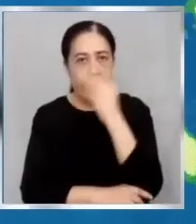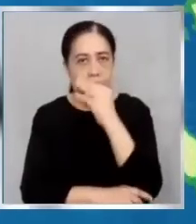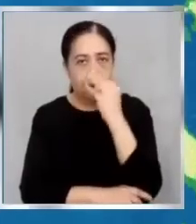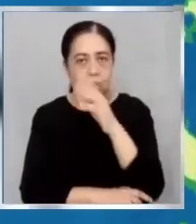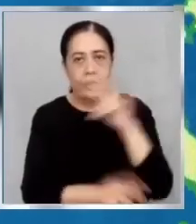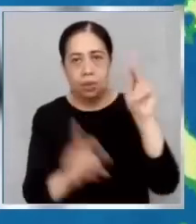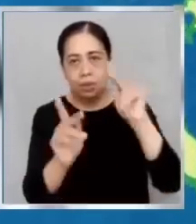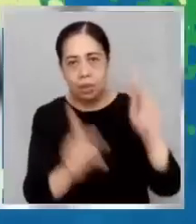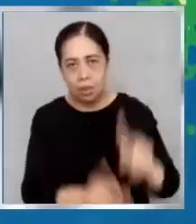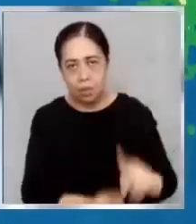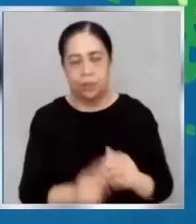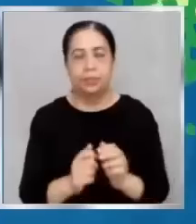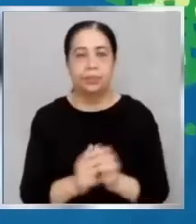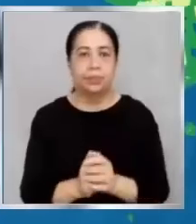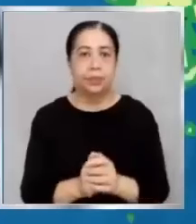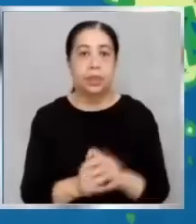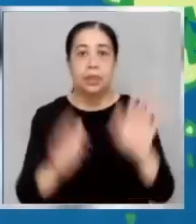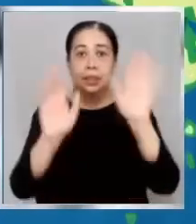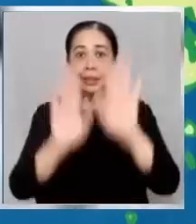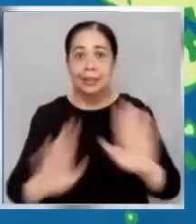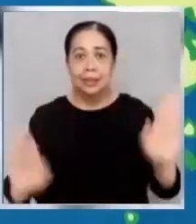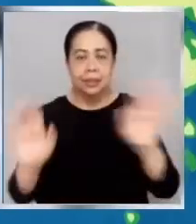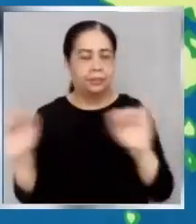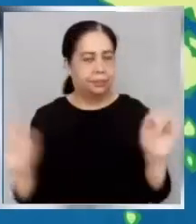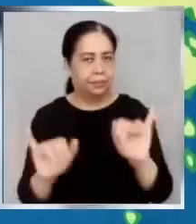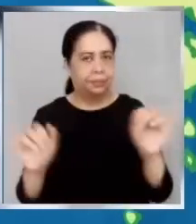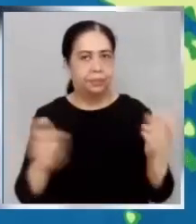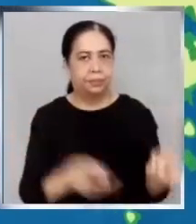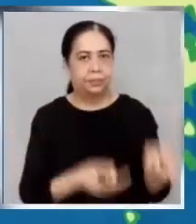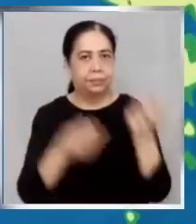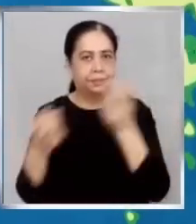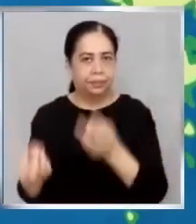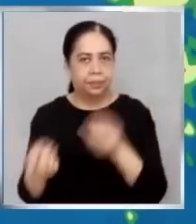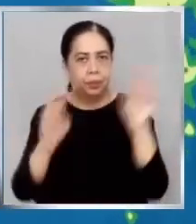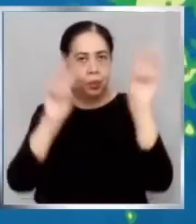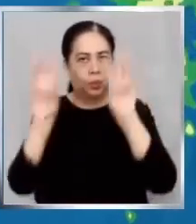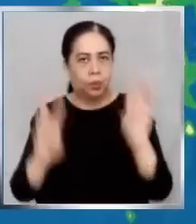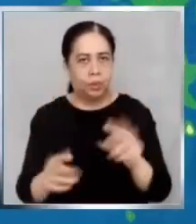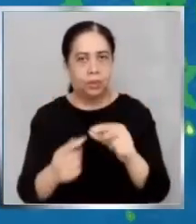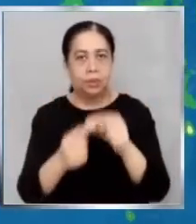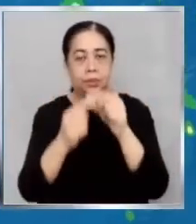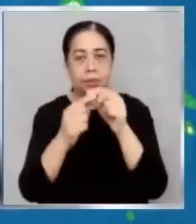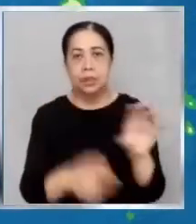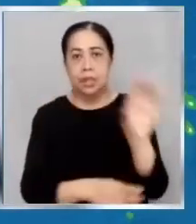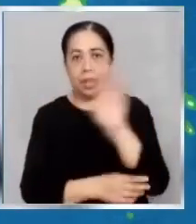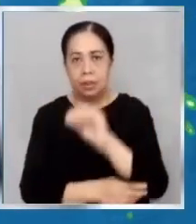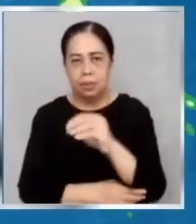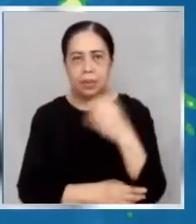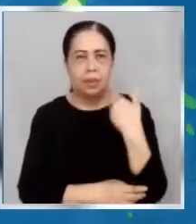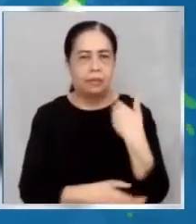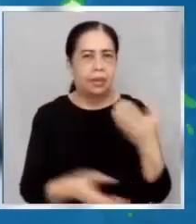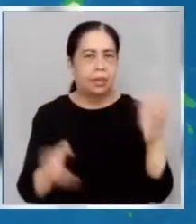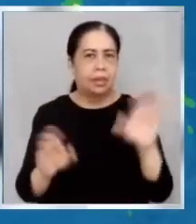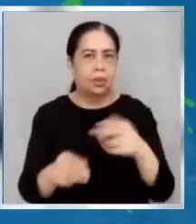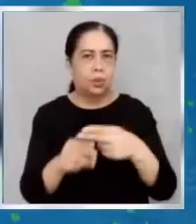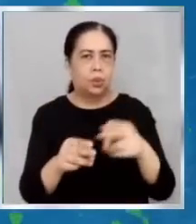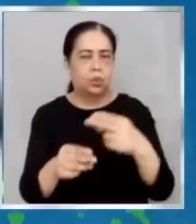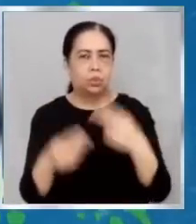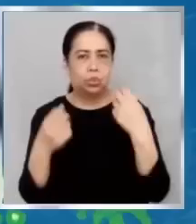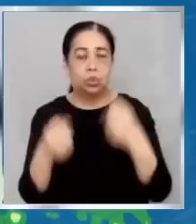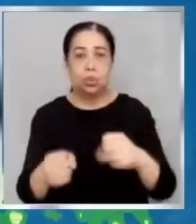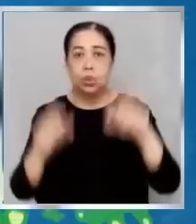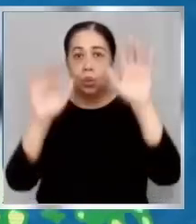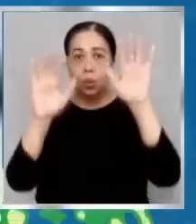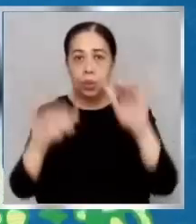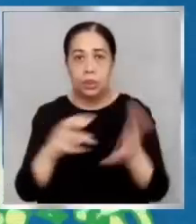Palawan. Sa Linggo, halos ganito rin ang mararanasang panahon lalo na sa hapon. May tsansa ng panandali ang malalakas na ulan sa ilang